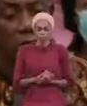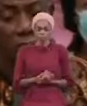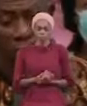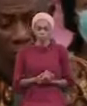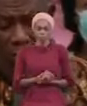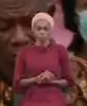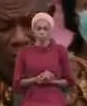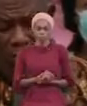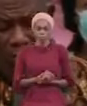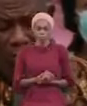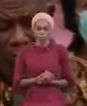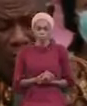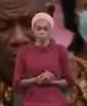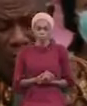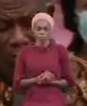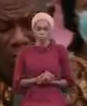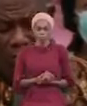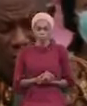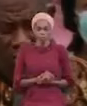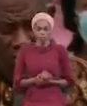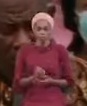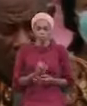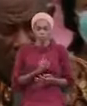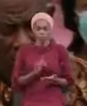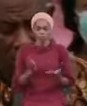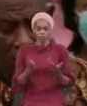celle-ci je veux